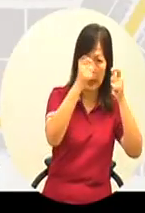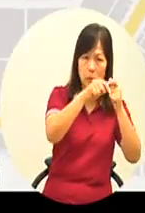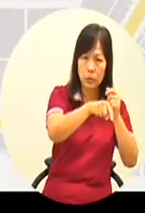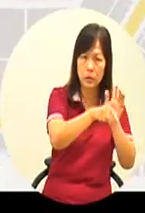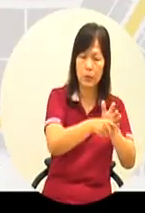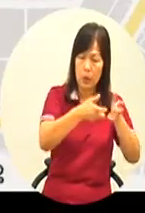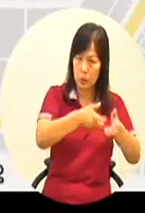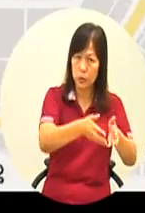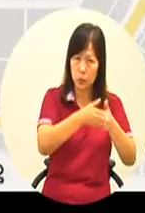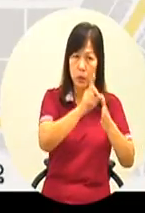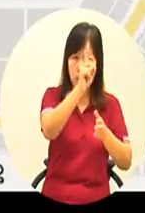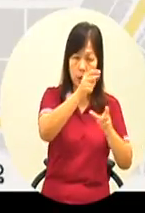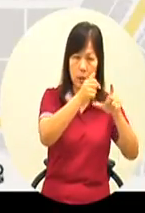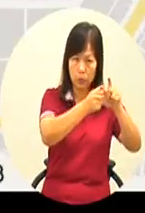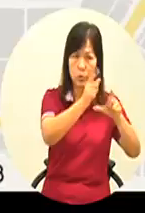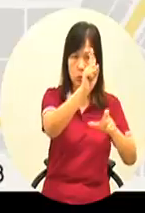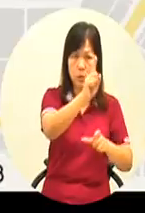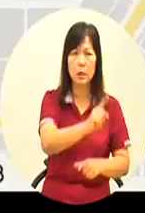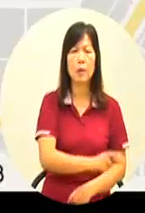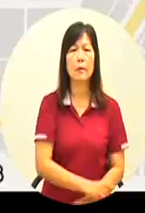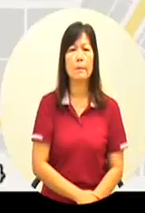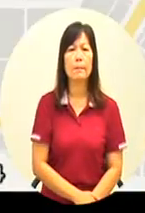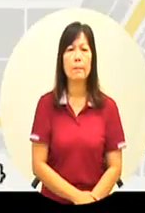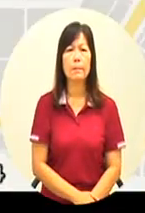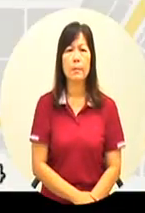很重要的一个区域。好，包括说